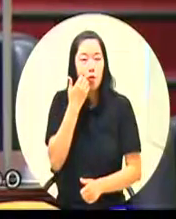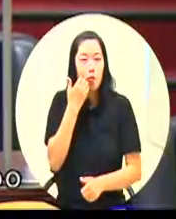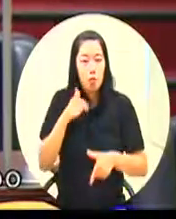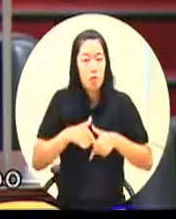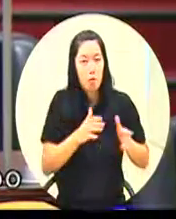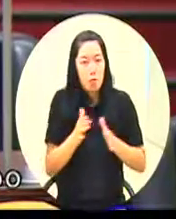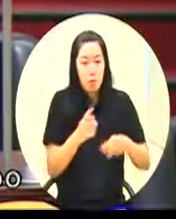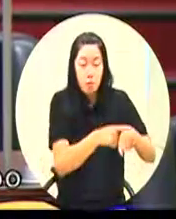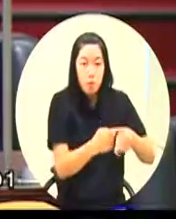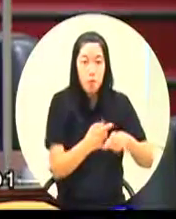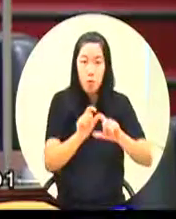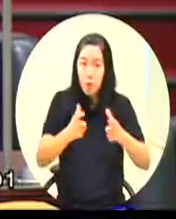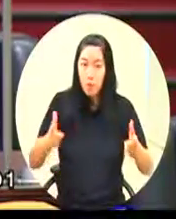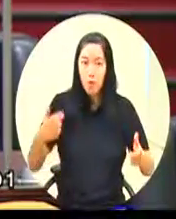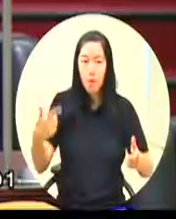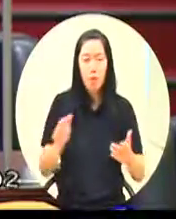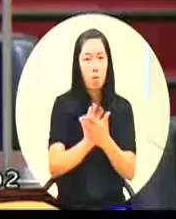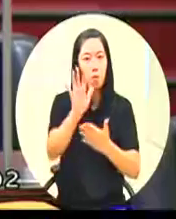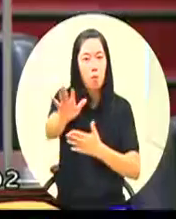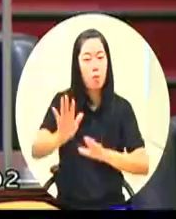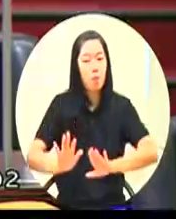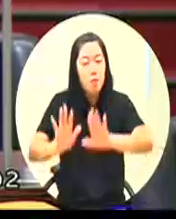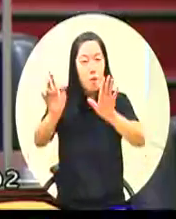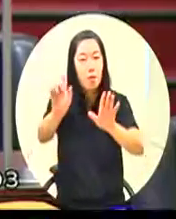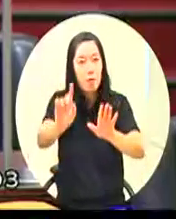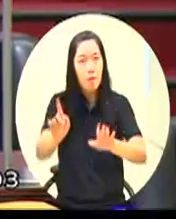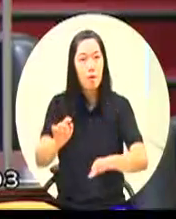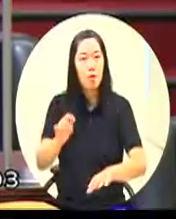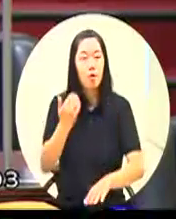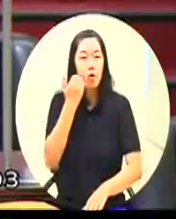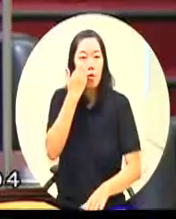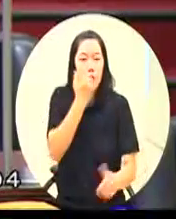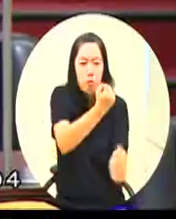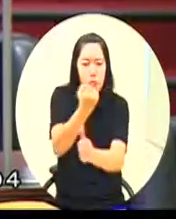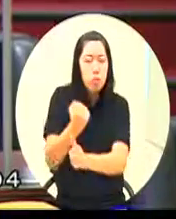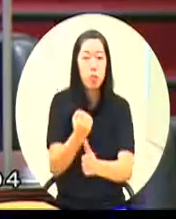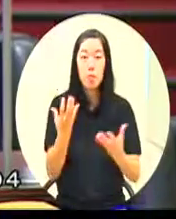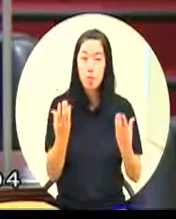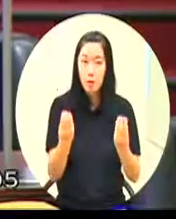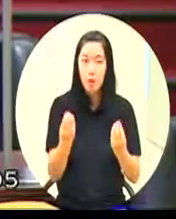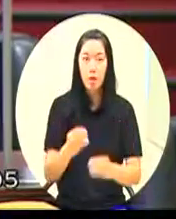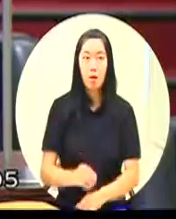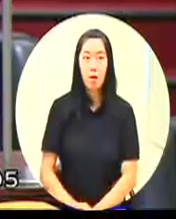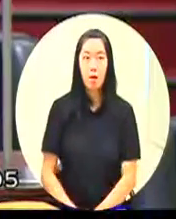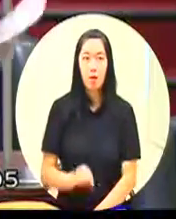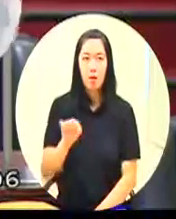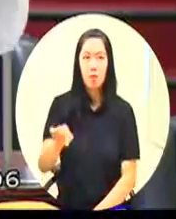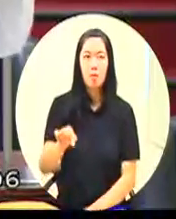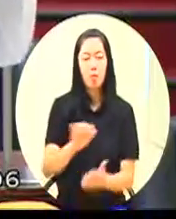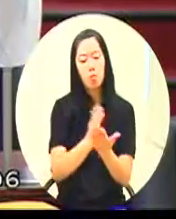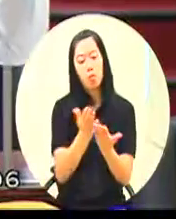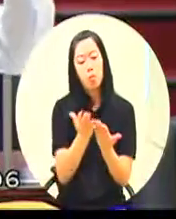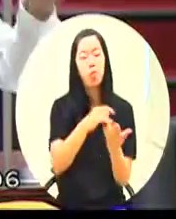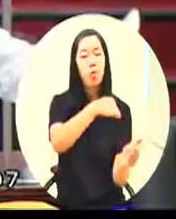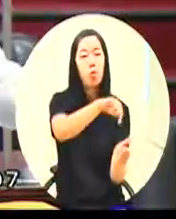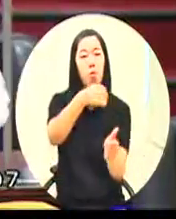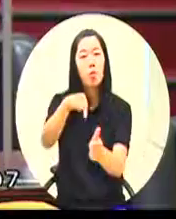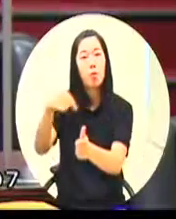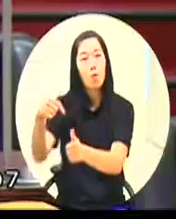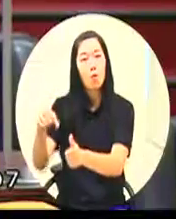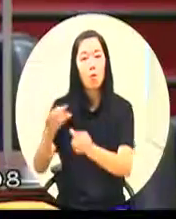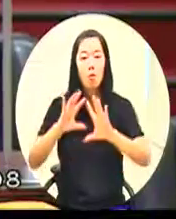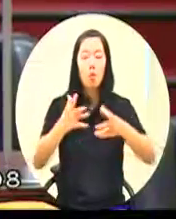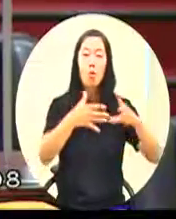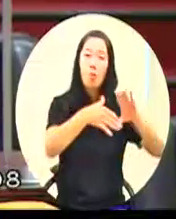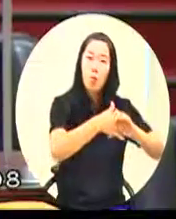取向，包括小朋友将来这个发展倾向，我们没有去做的话， 好， 只是把课业方面哦，你国文要